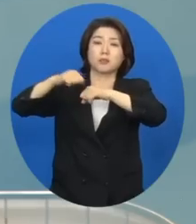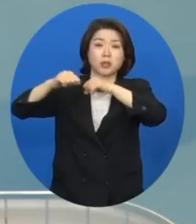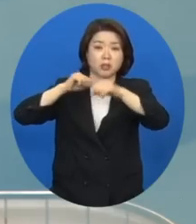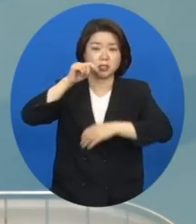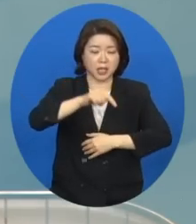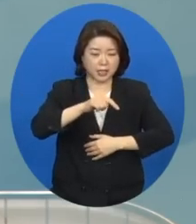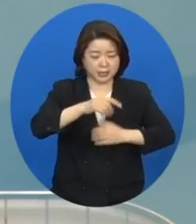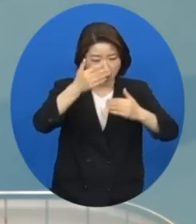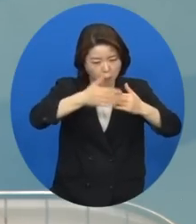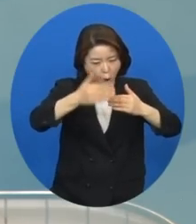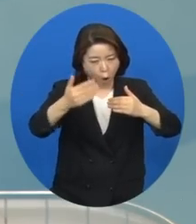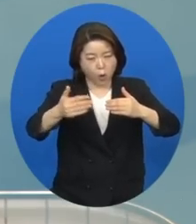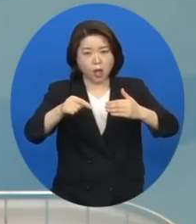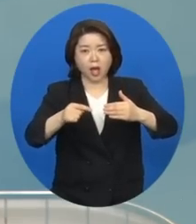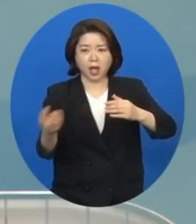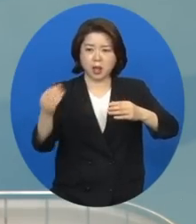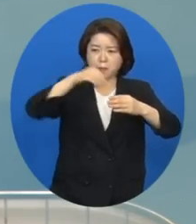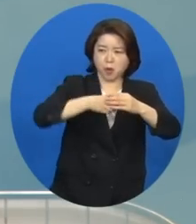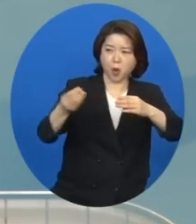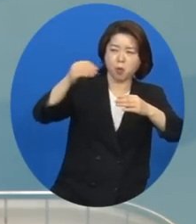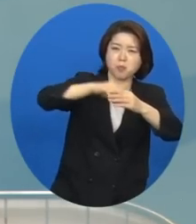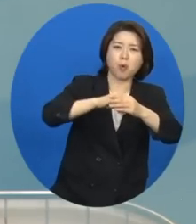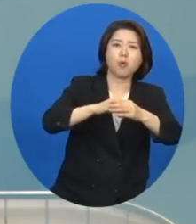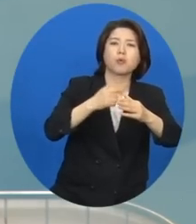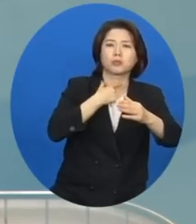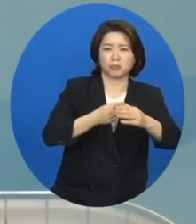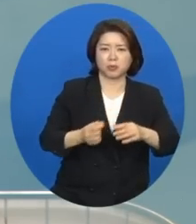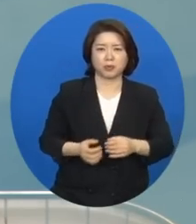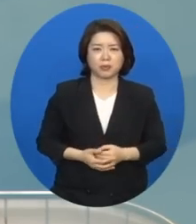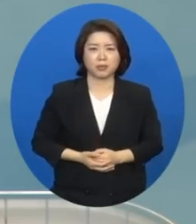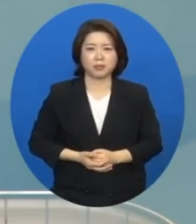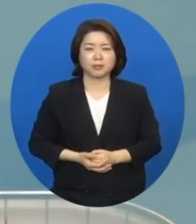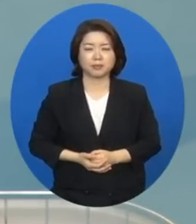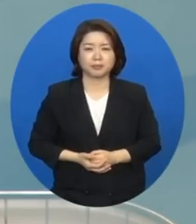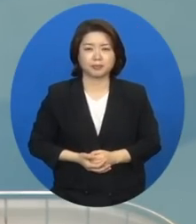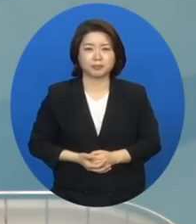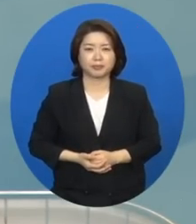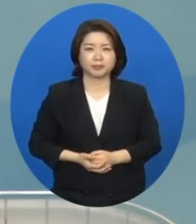그 폴더 안에 담고 싶기 때문이에요.